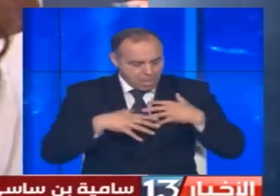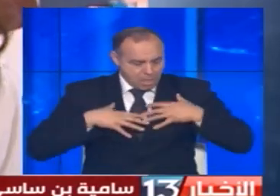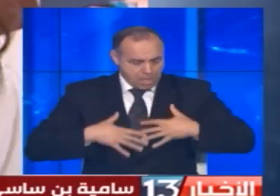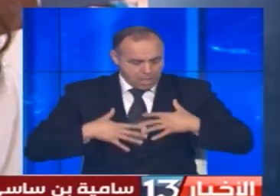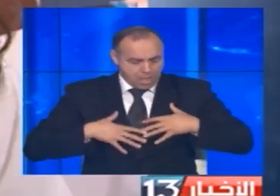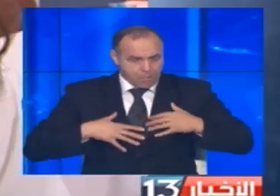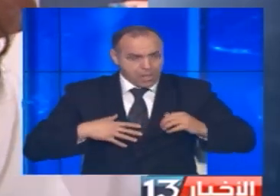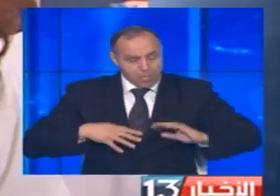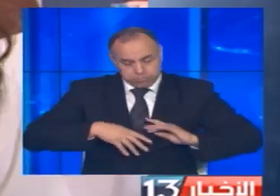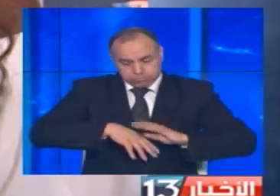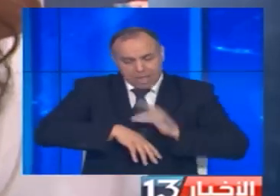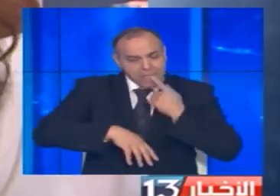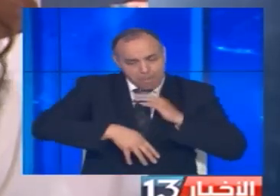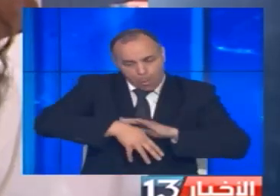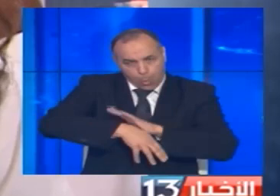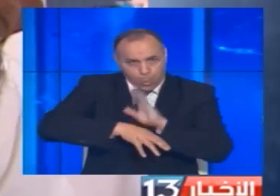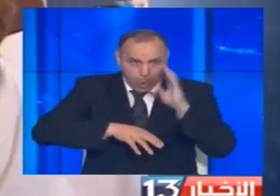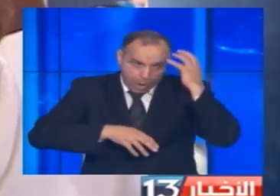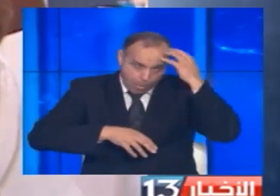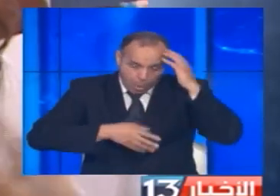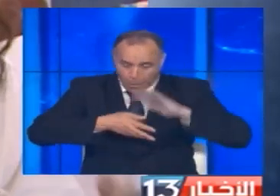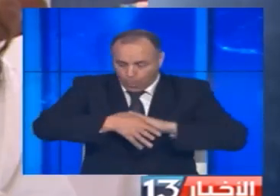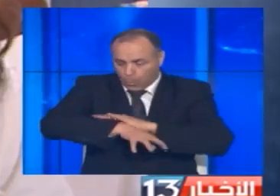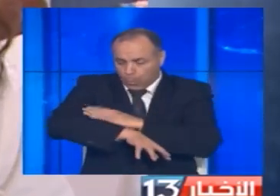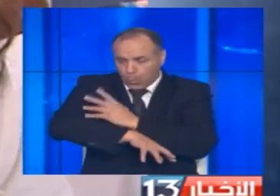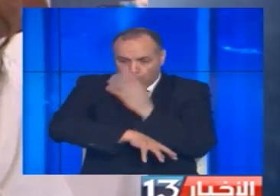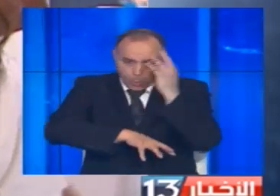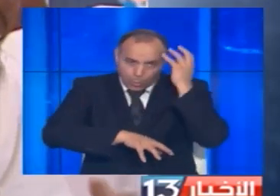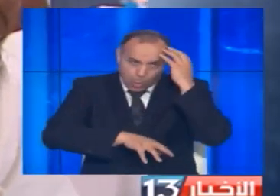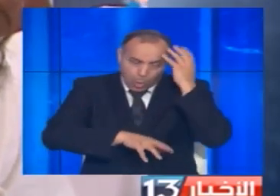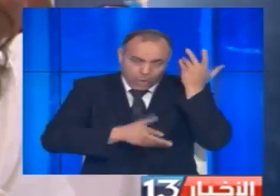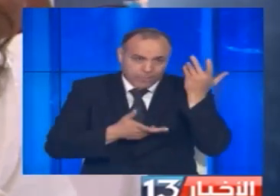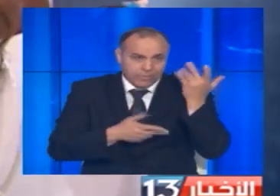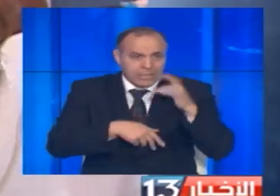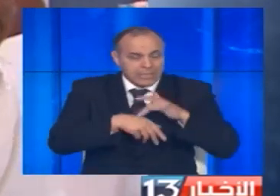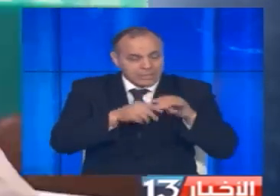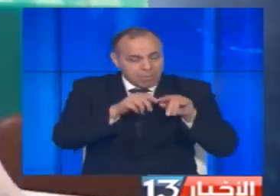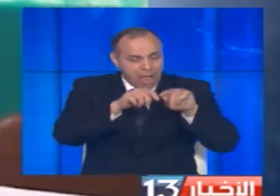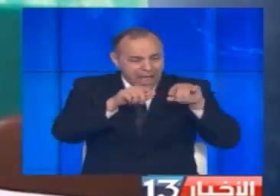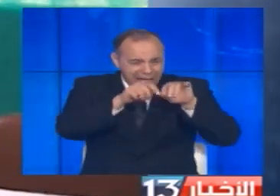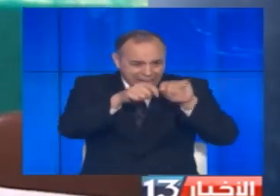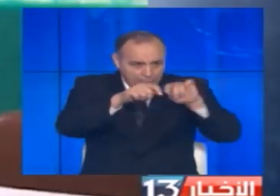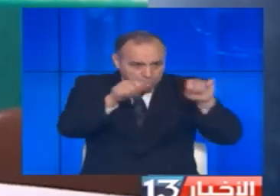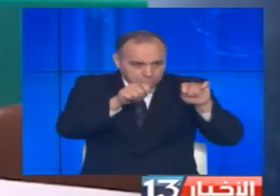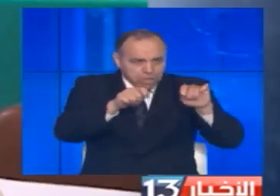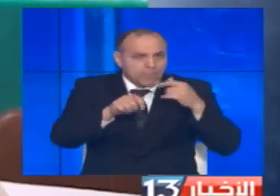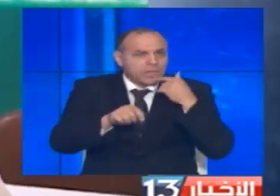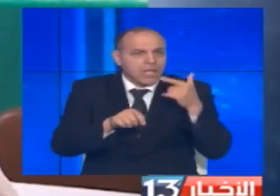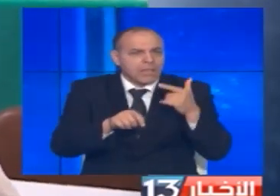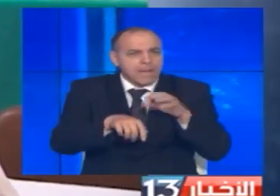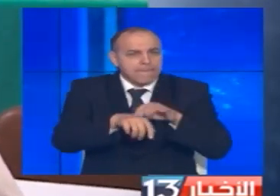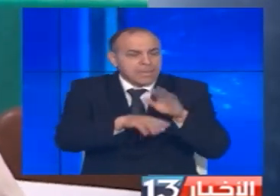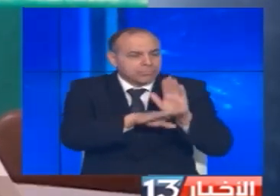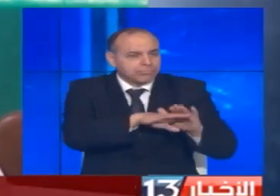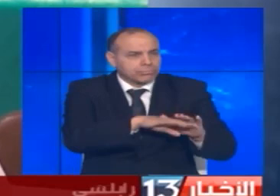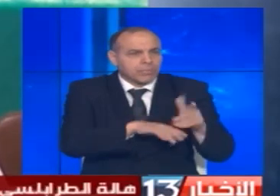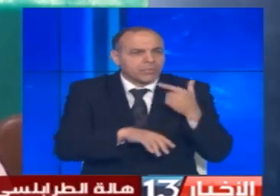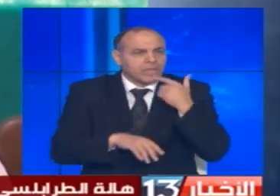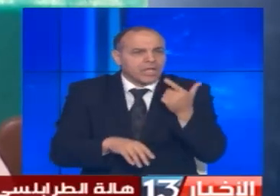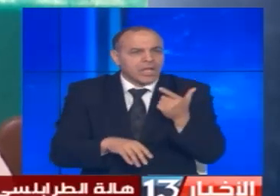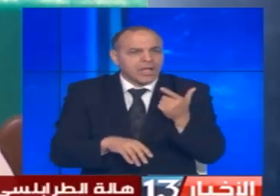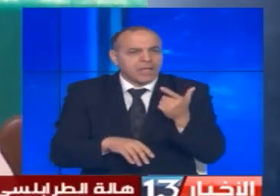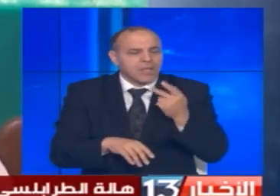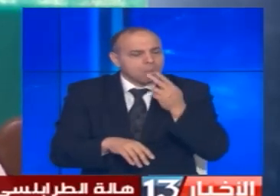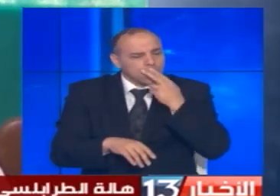أما يتعدى زادة في الدم ويأثر مع العروق على العروق متاع المخ ويتسبب في الجلطة. باش نحاولوا نقنعوا المرضى اللي كي يبدا